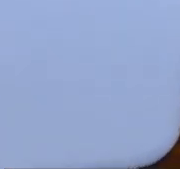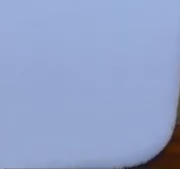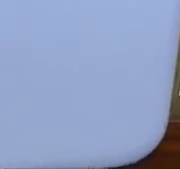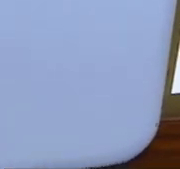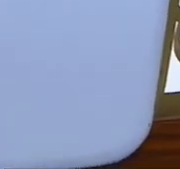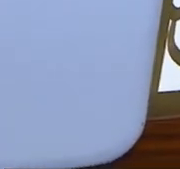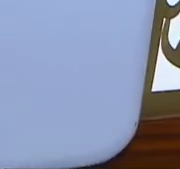الرحيم